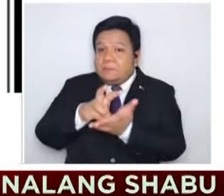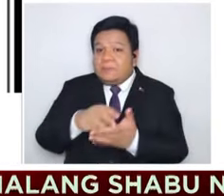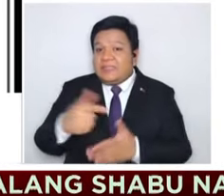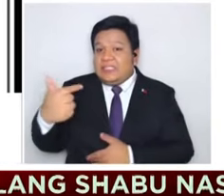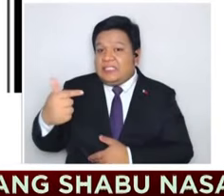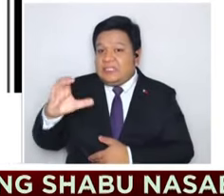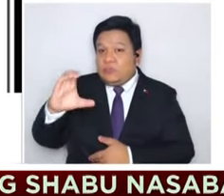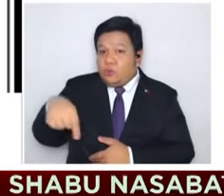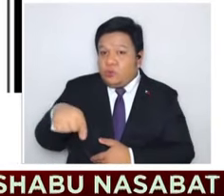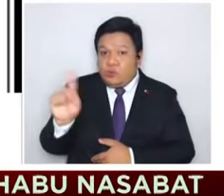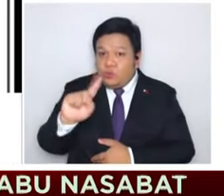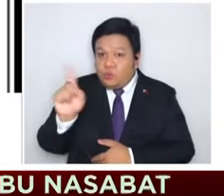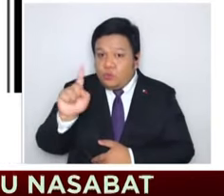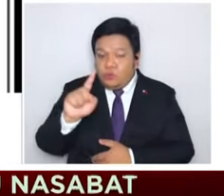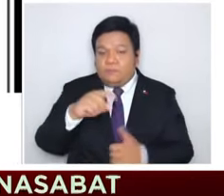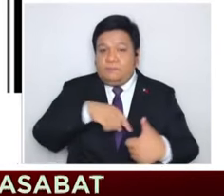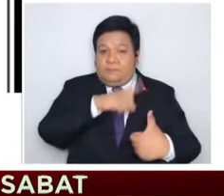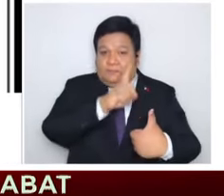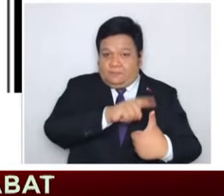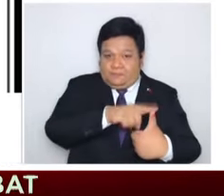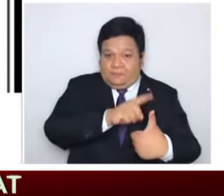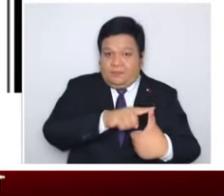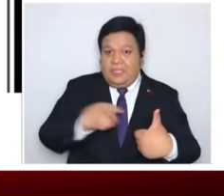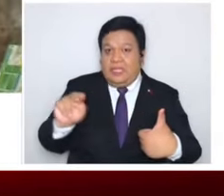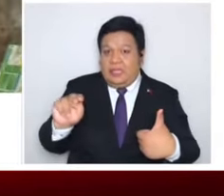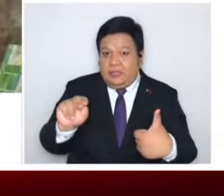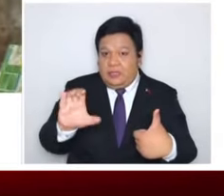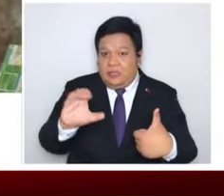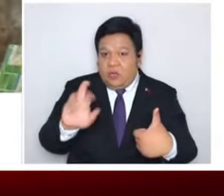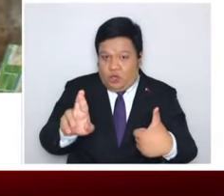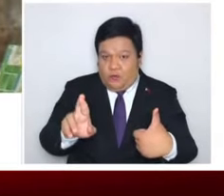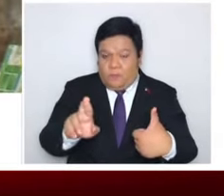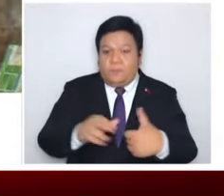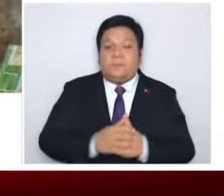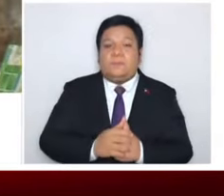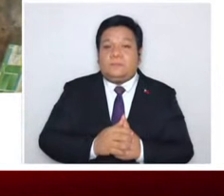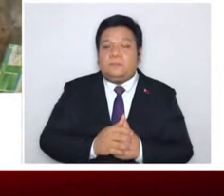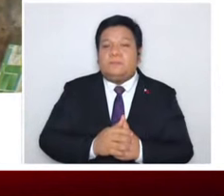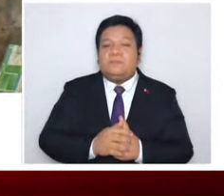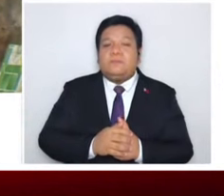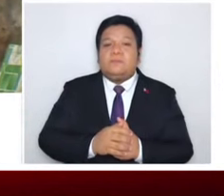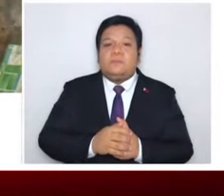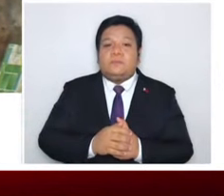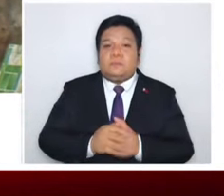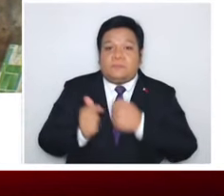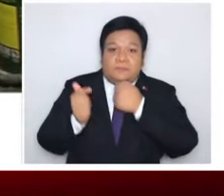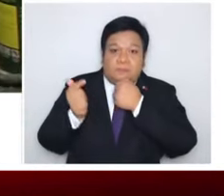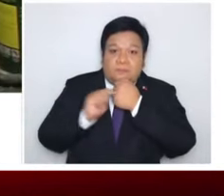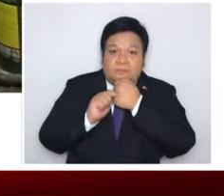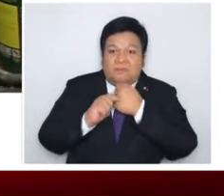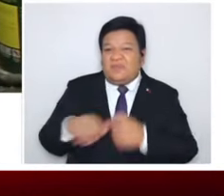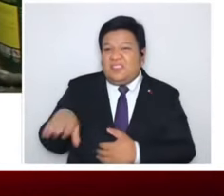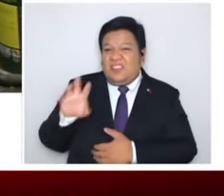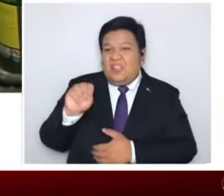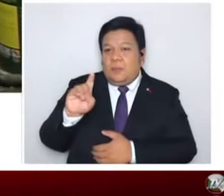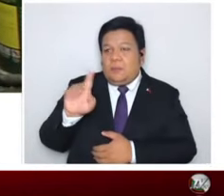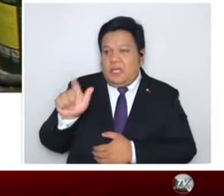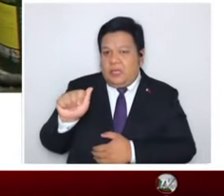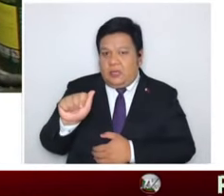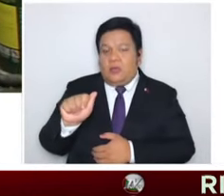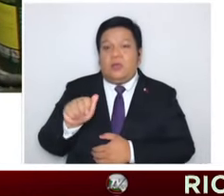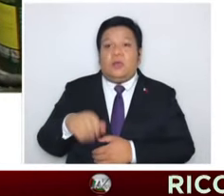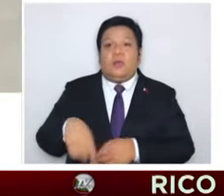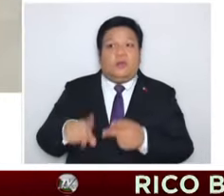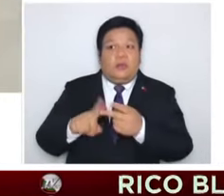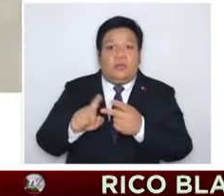quarantine, kasama po dyan ang National Capital Region. Pero kumabig ang MMDA kasama ang Metro Manila Council